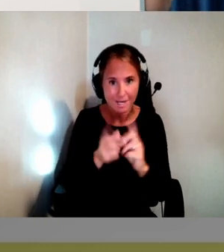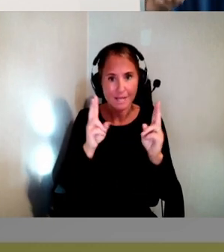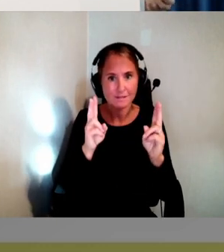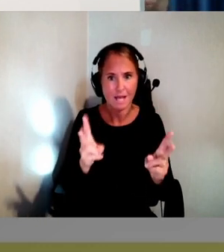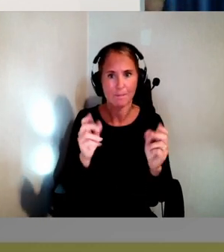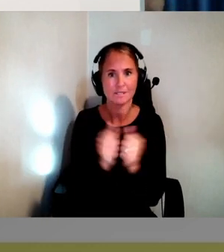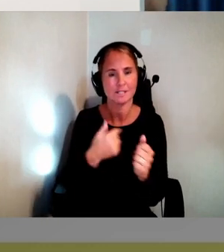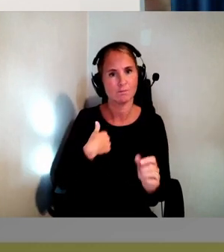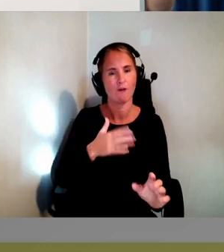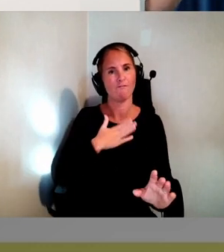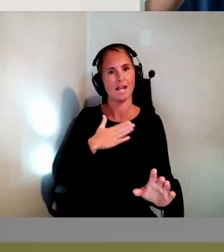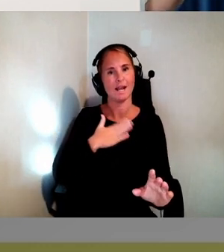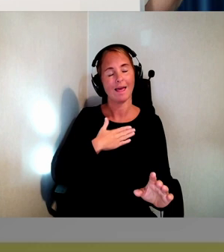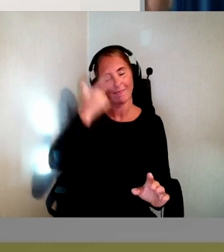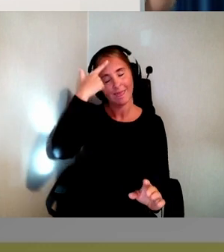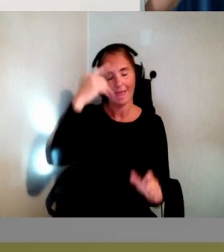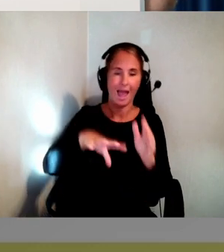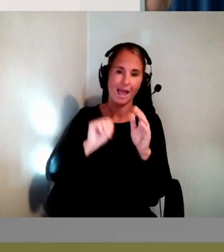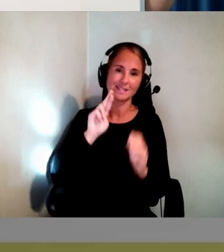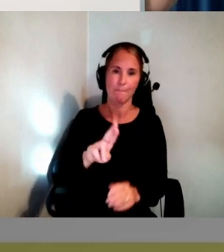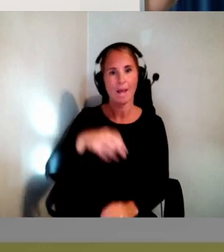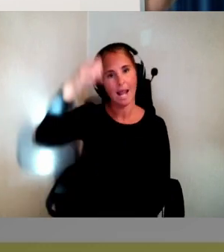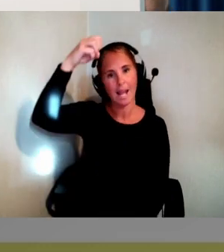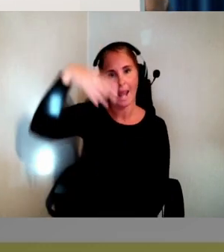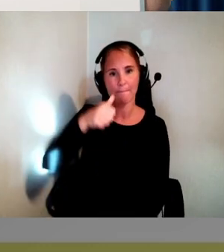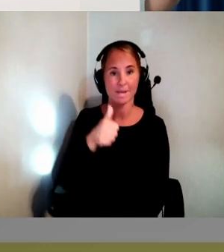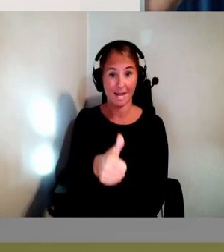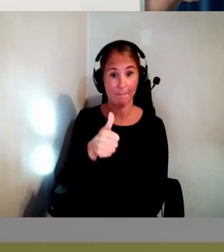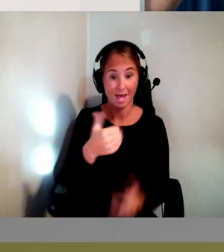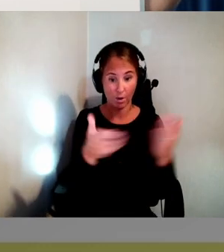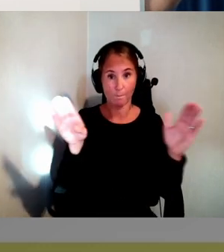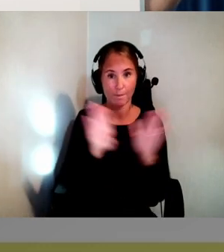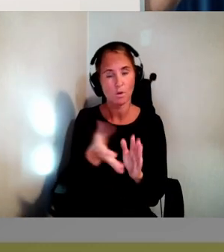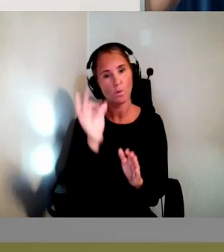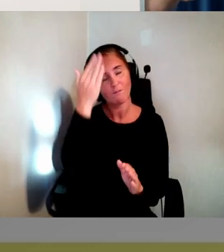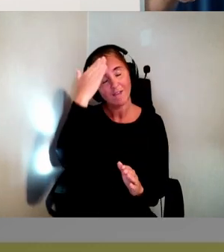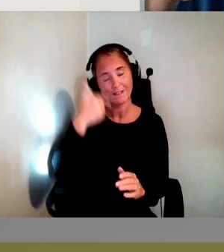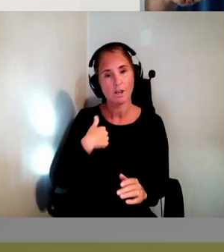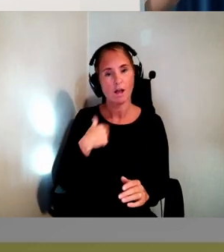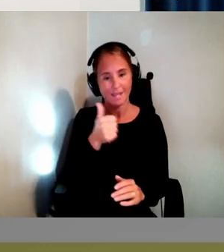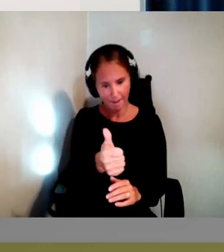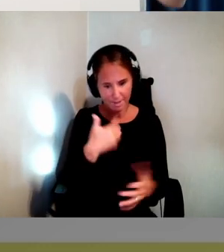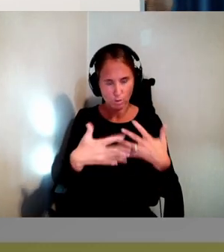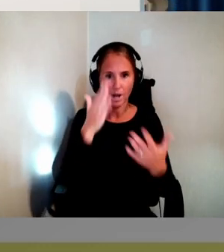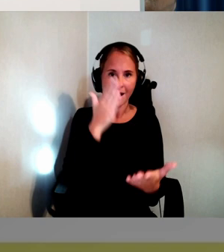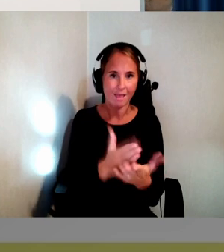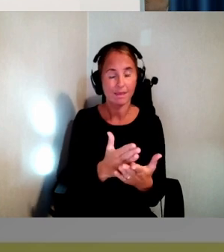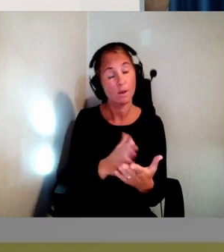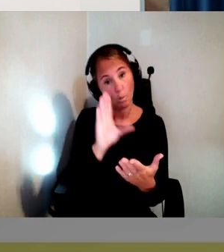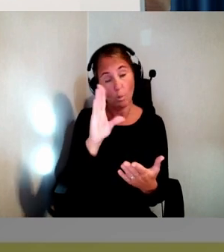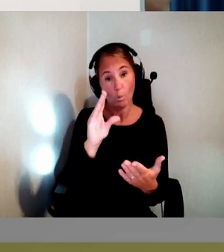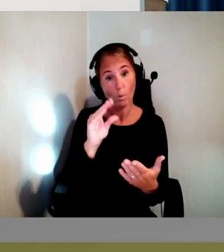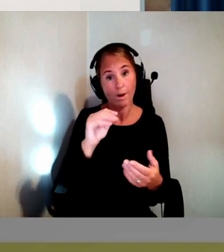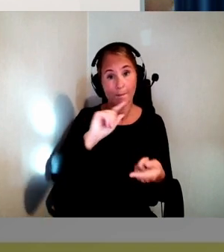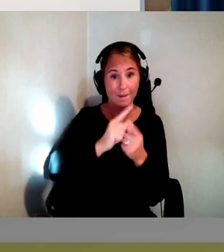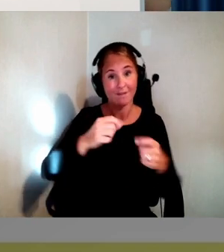vi tar ett exempel med en lampknapp i det här rum Hur vet jag att den knappen gjorde sitt jobb Jo det blev ljust i rummet Det